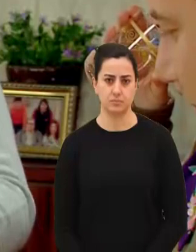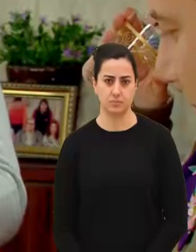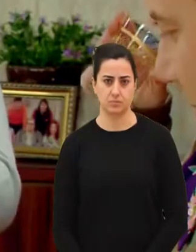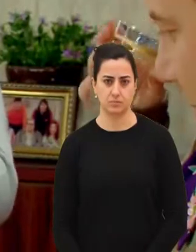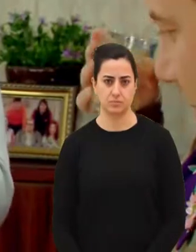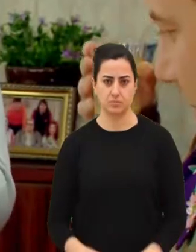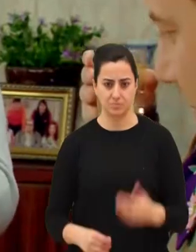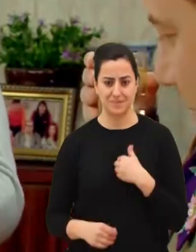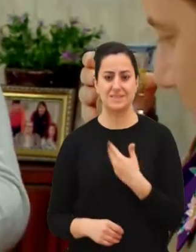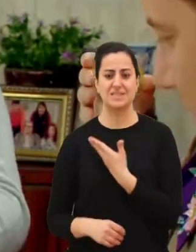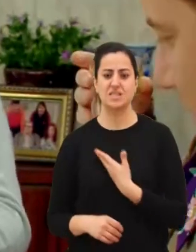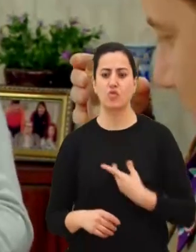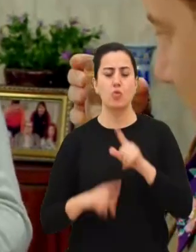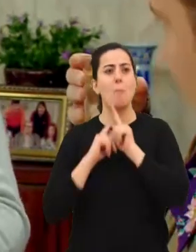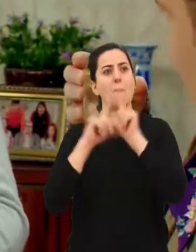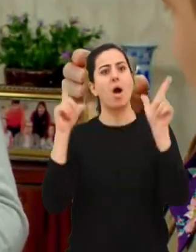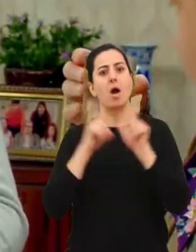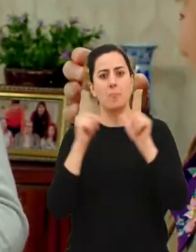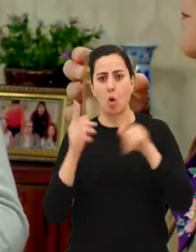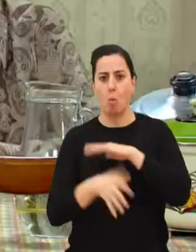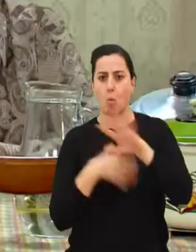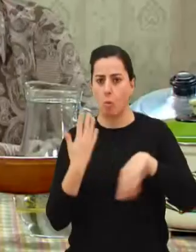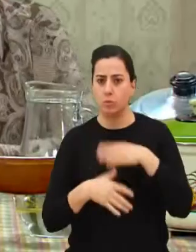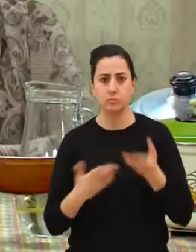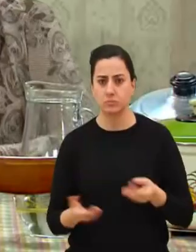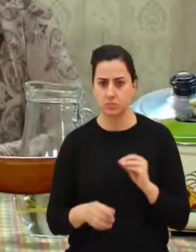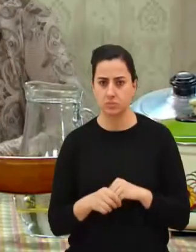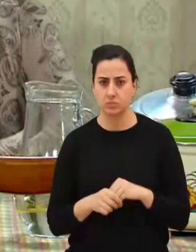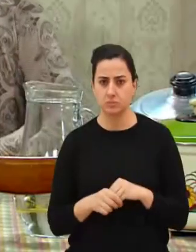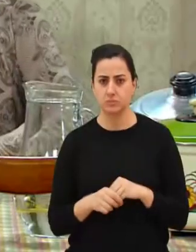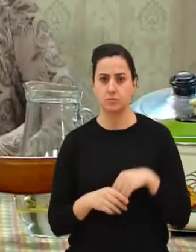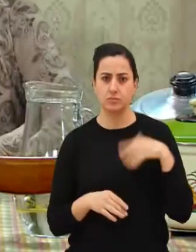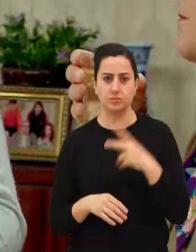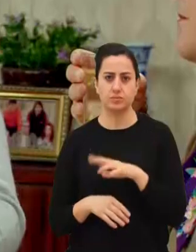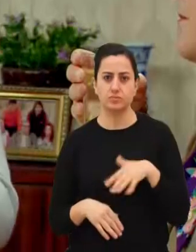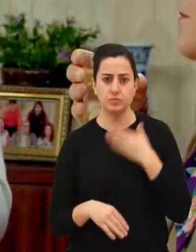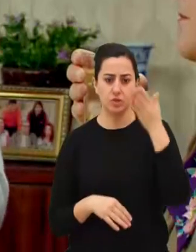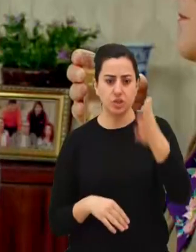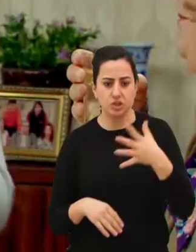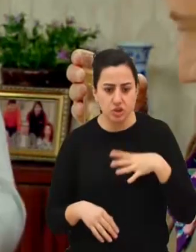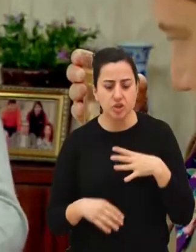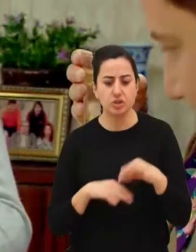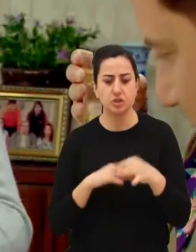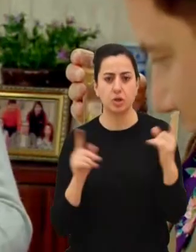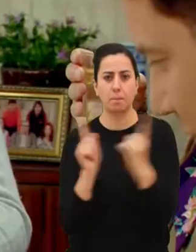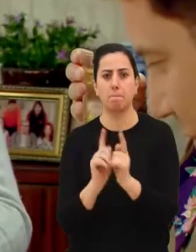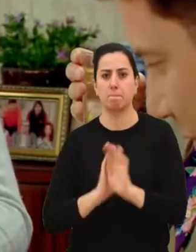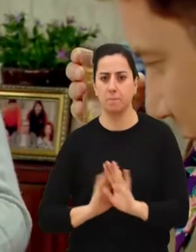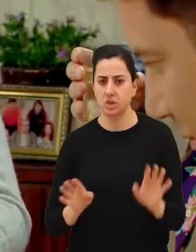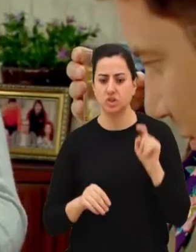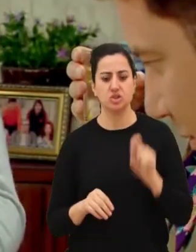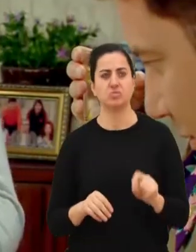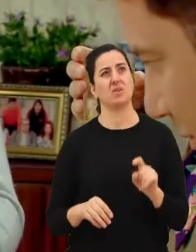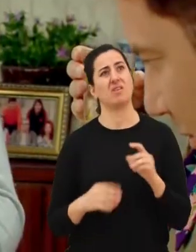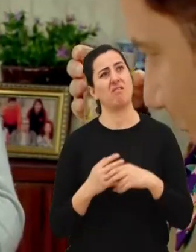Biz birbirimizi seviyoruz diye ortalığı ayağa kaldırdınız. Sonra gittik, istedik, nişanladık sizi.